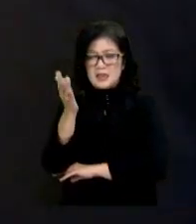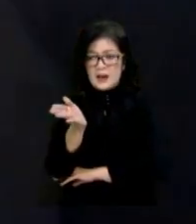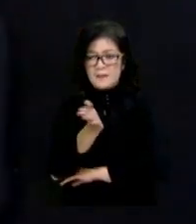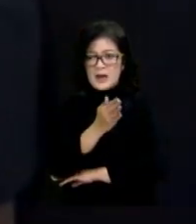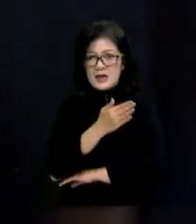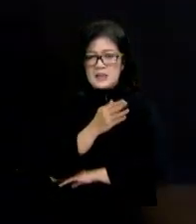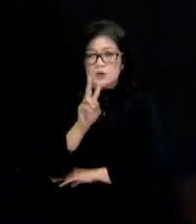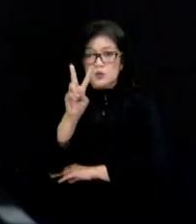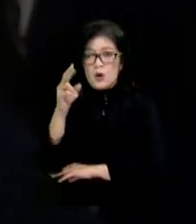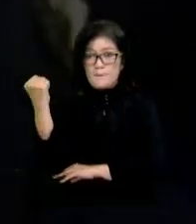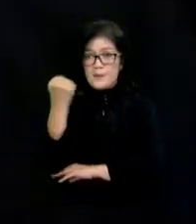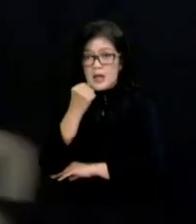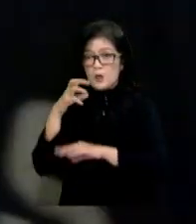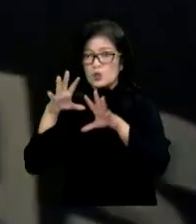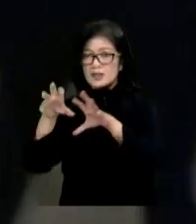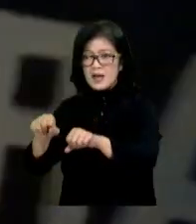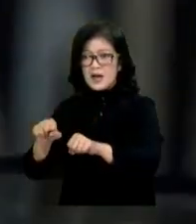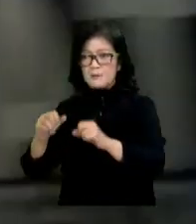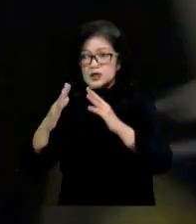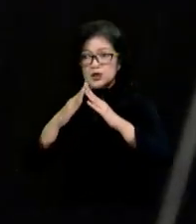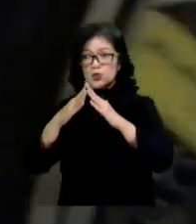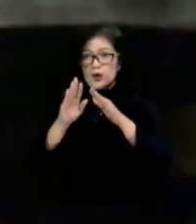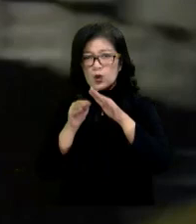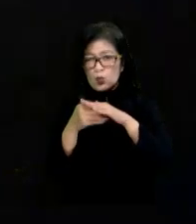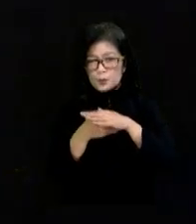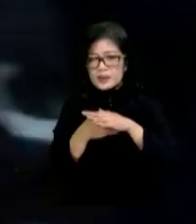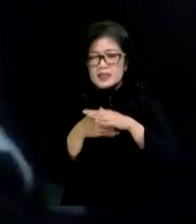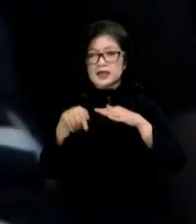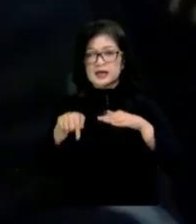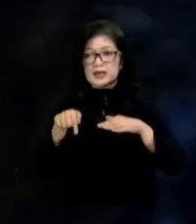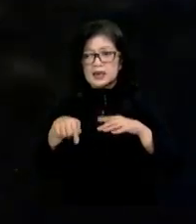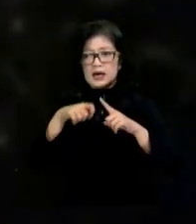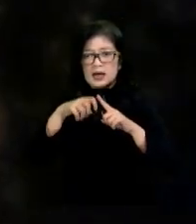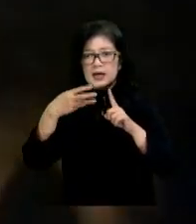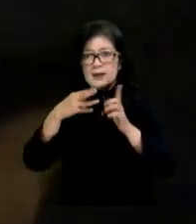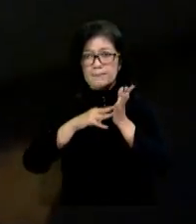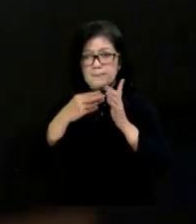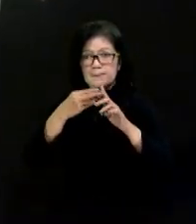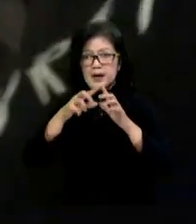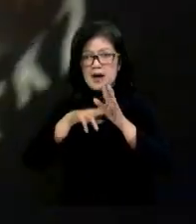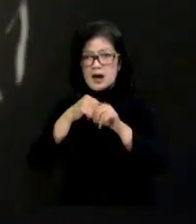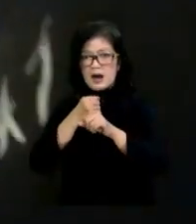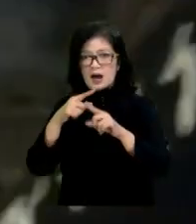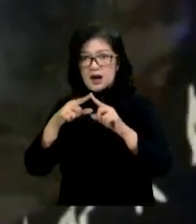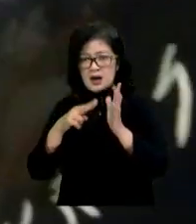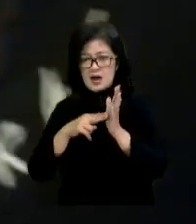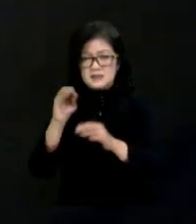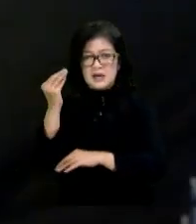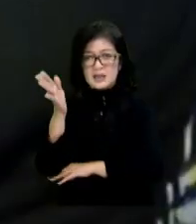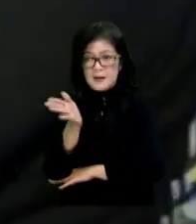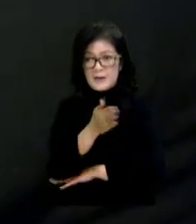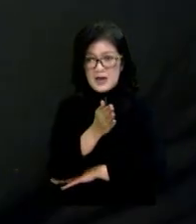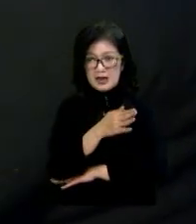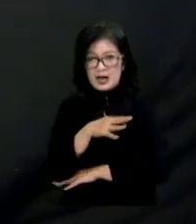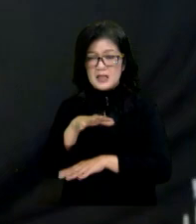berkutik saat dipekuk di tempat persembunyiannya di Kebayoran Lama, Jakarta Selatan. Selain dua pelaku, polisi juga menyita barang bukti senjata